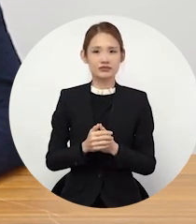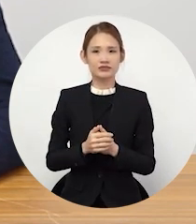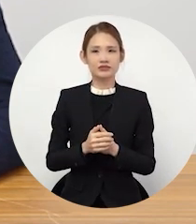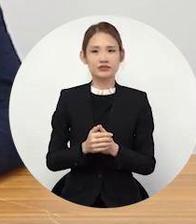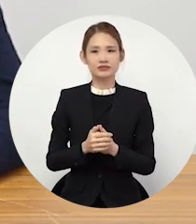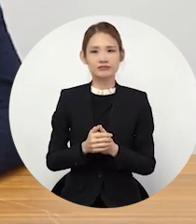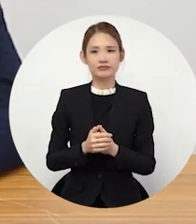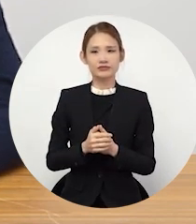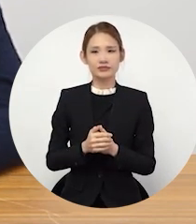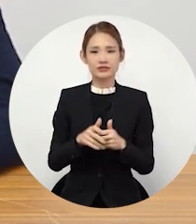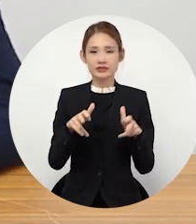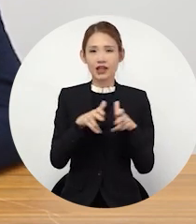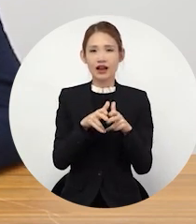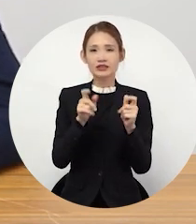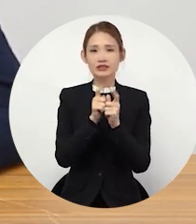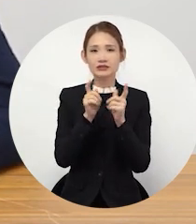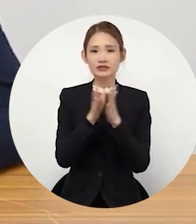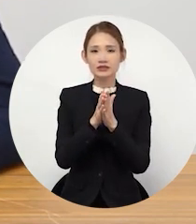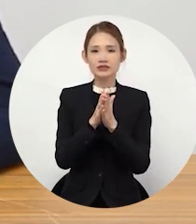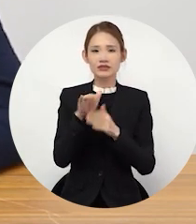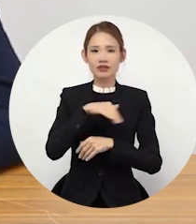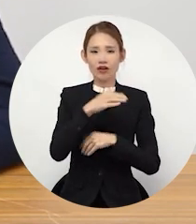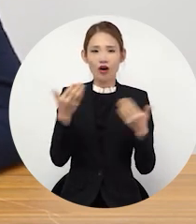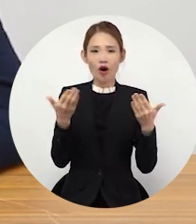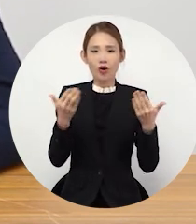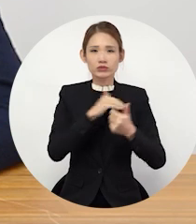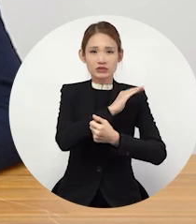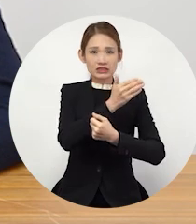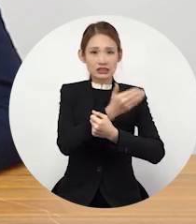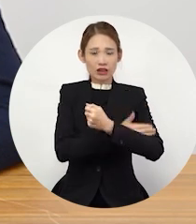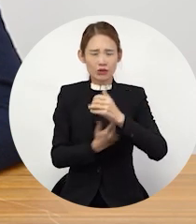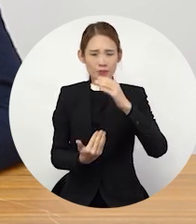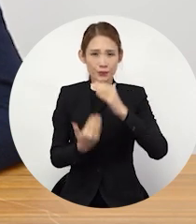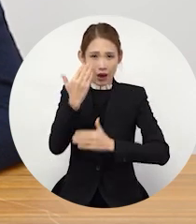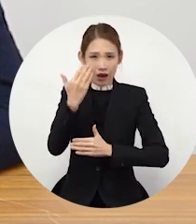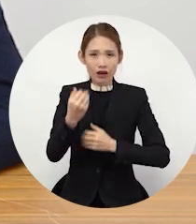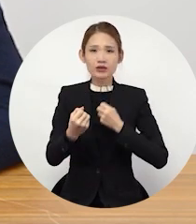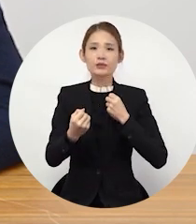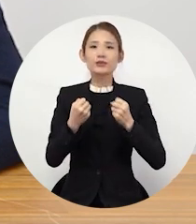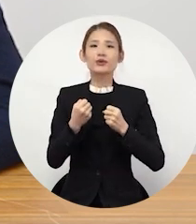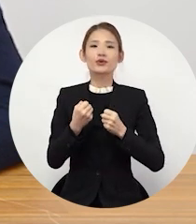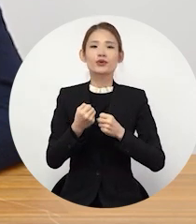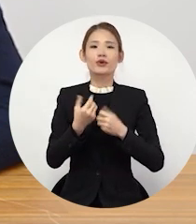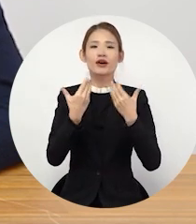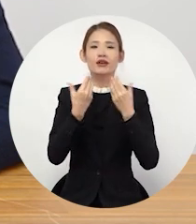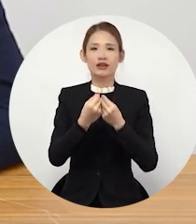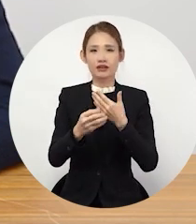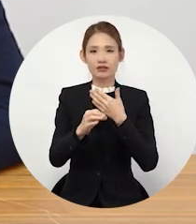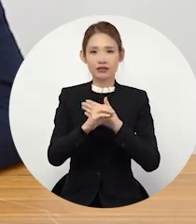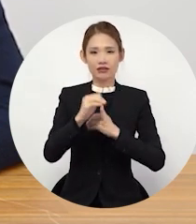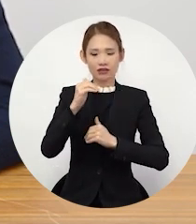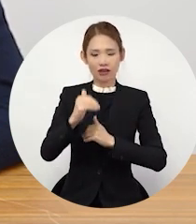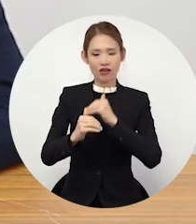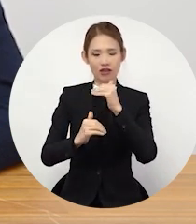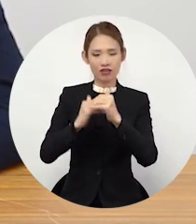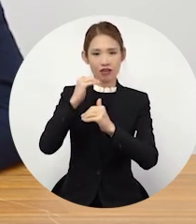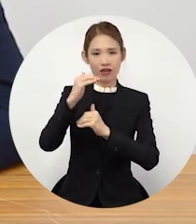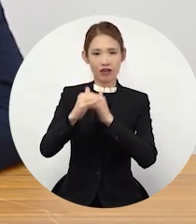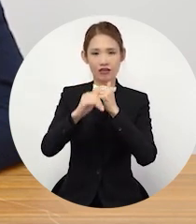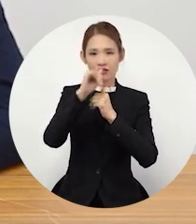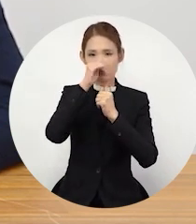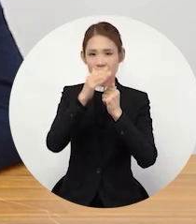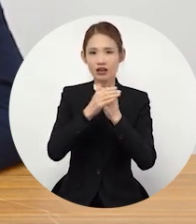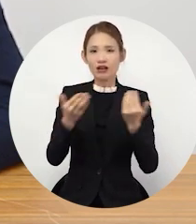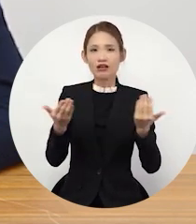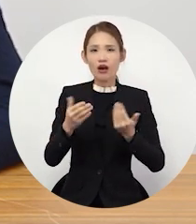실제로 그 장애 당사자가 업무 능력이 굉장히 뛰어남에도 불구하고 가령 근데 계단이 있다는